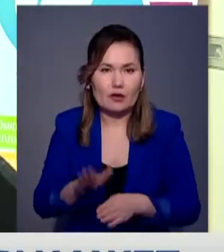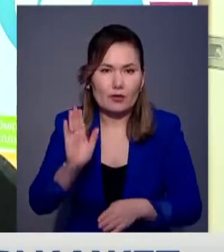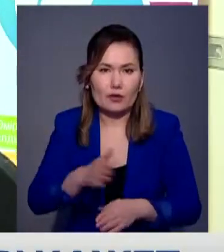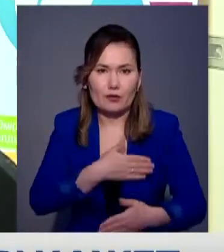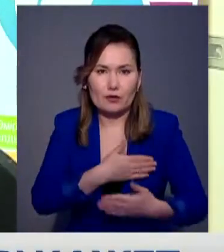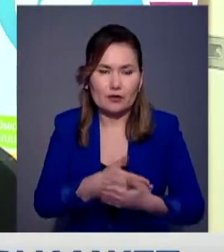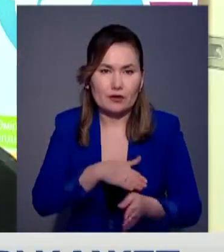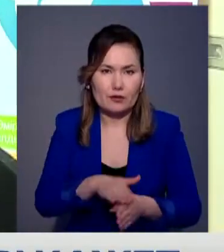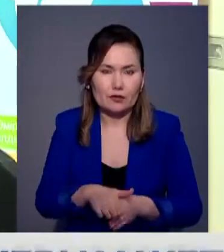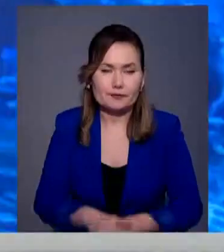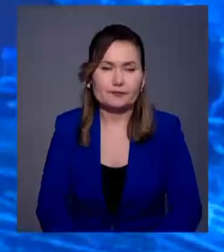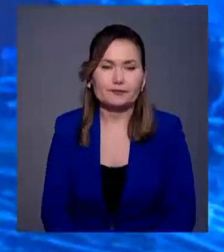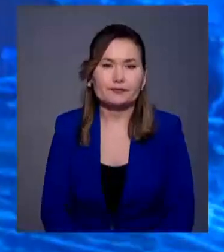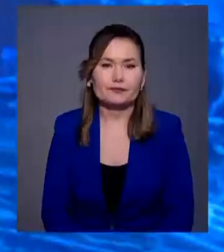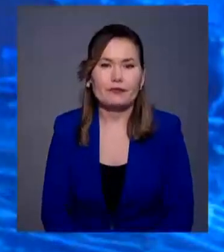жатырмыз.